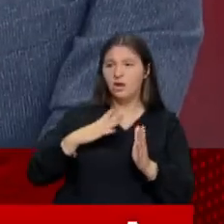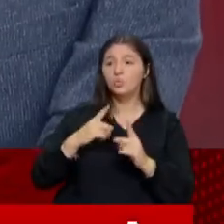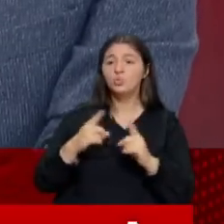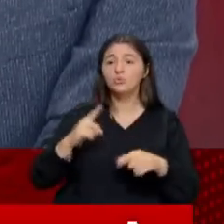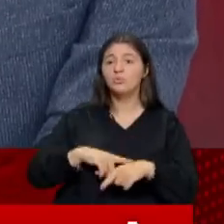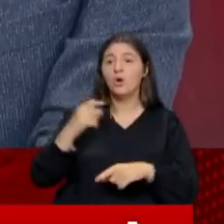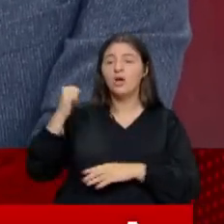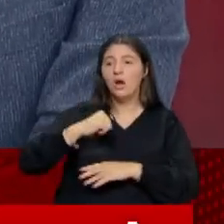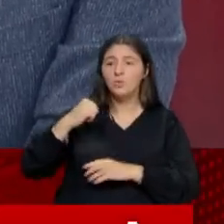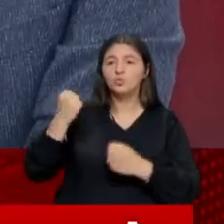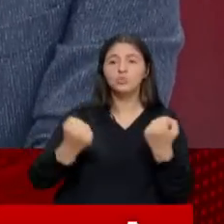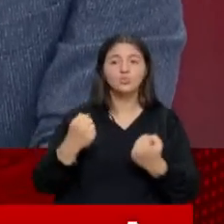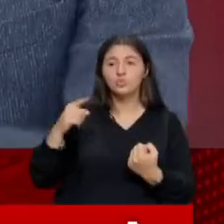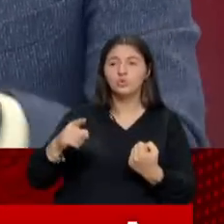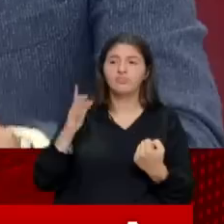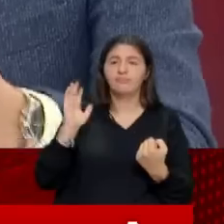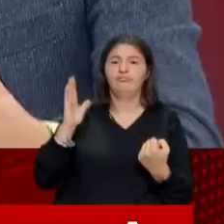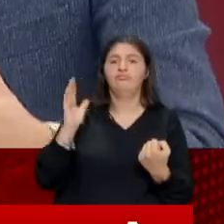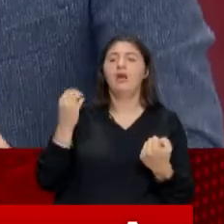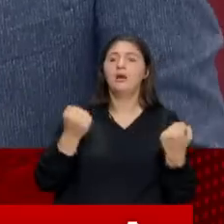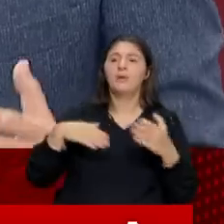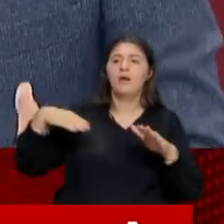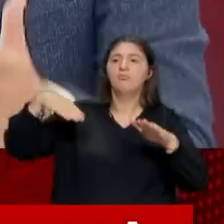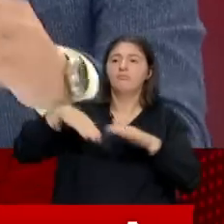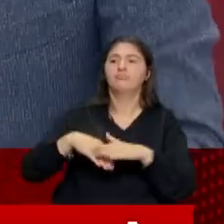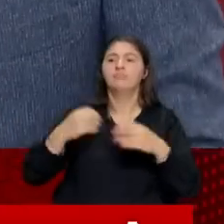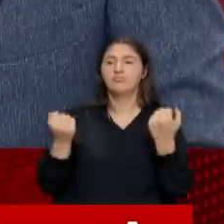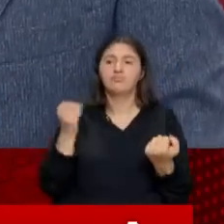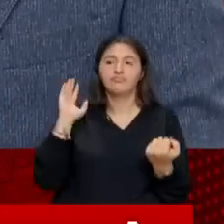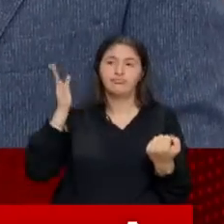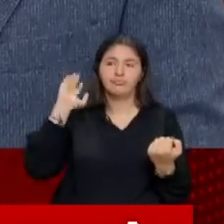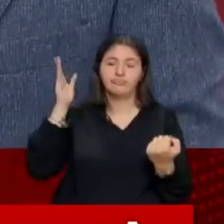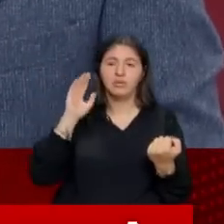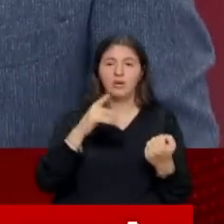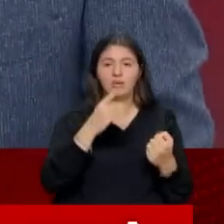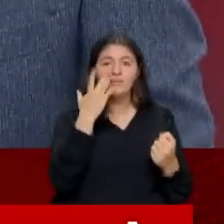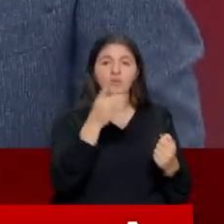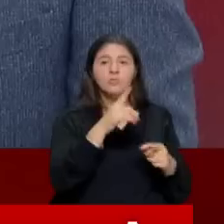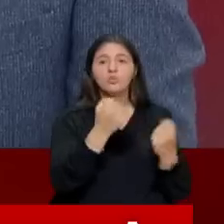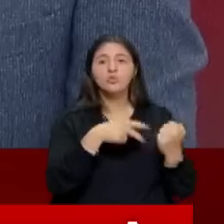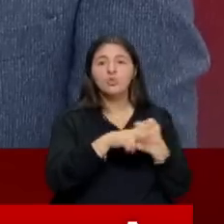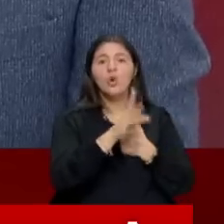o kamyonun o tırın sürücüsü Altında Bir araçta Beraber yola devam ediyor